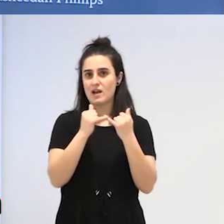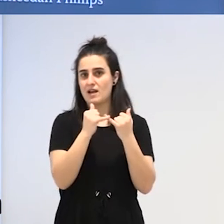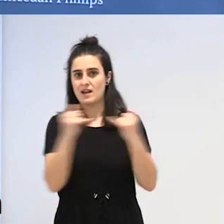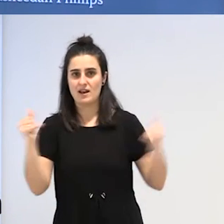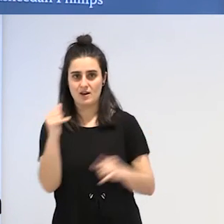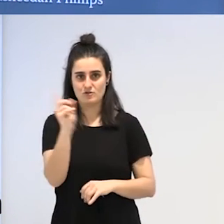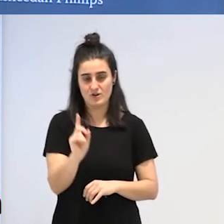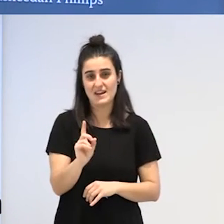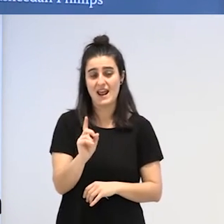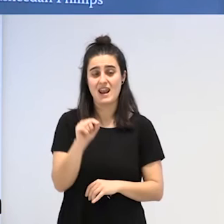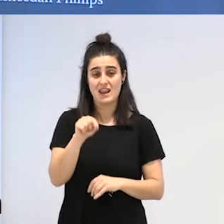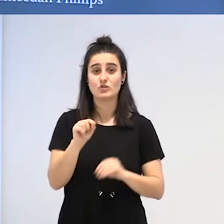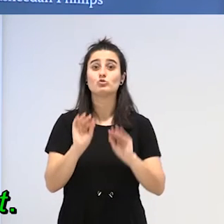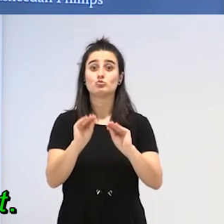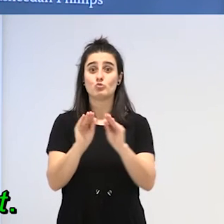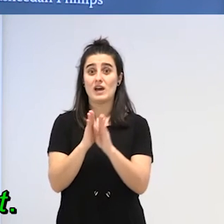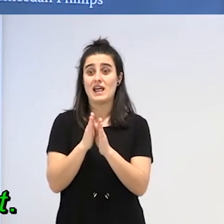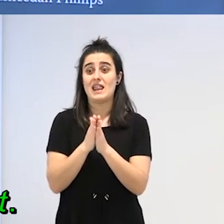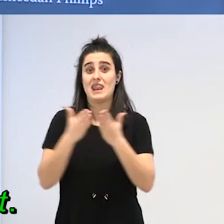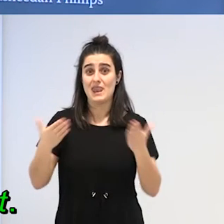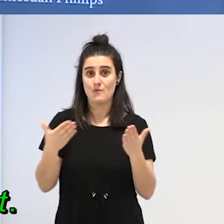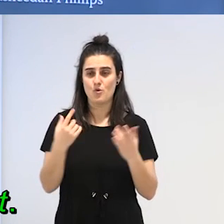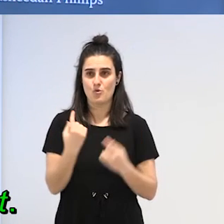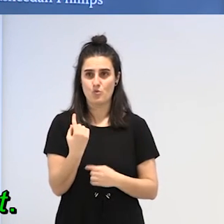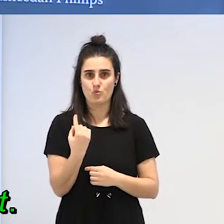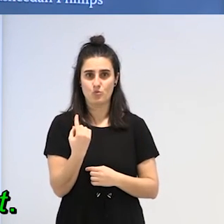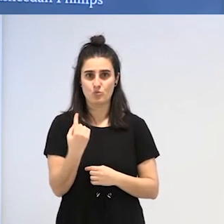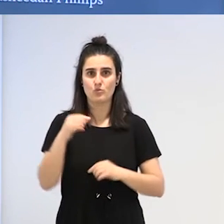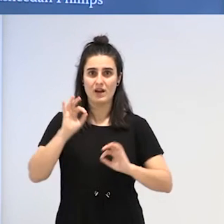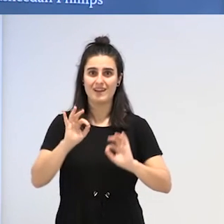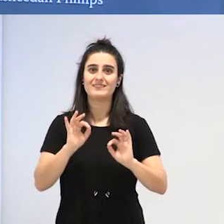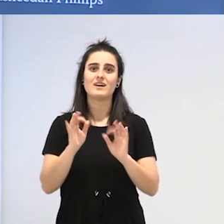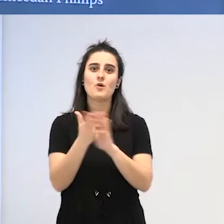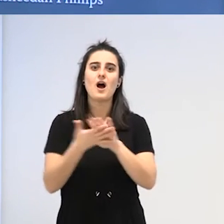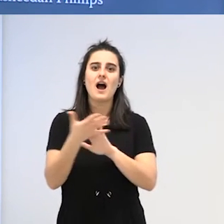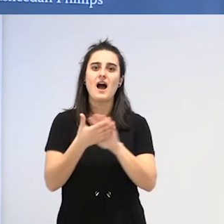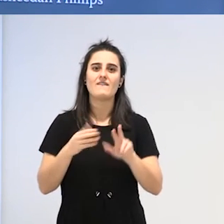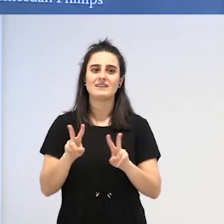hori adibidez egiten du bere liburu batean deitzen dana recurrence plot.